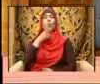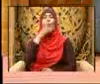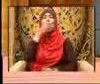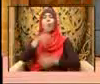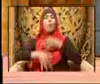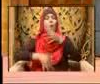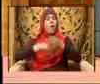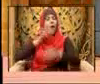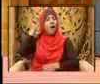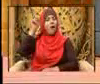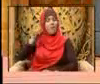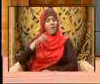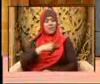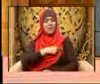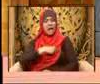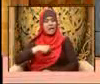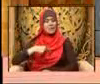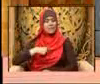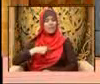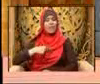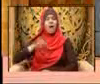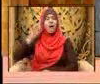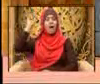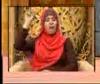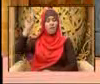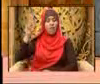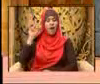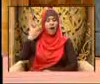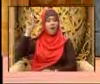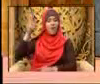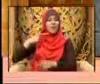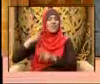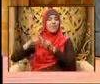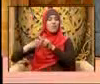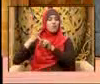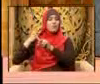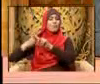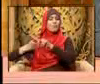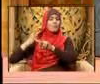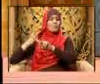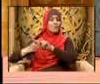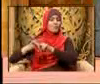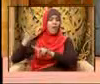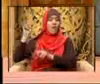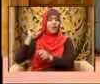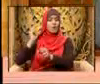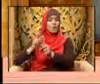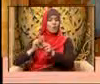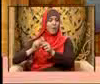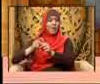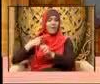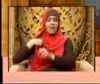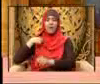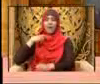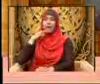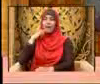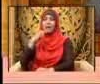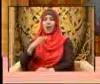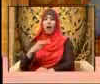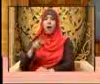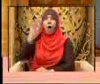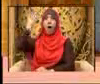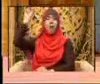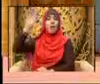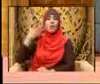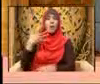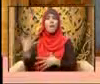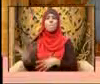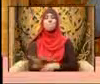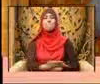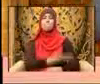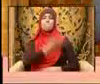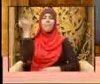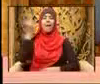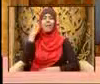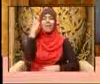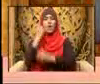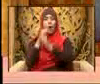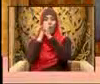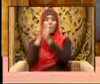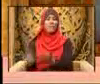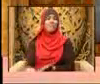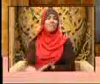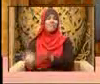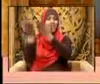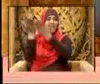ويمتدح خالقه عز وجل ويثني عليه بقوله سبحانه وتعالى مالك يوم الدين، وتحدثنا